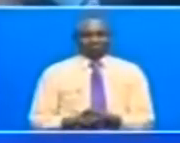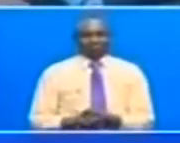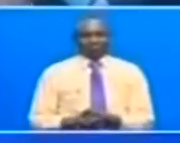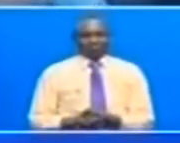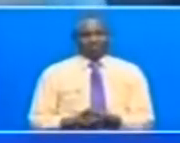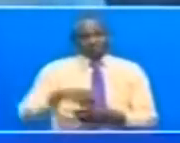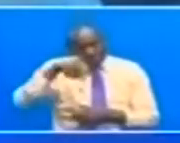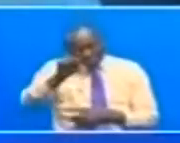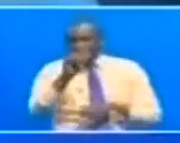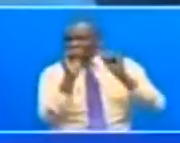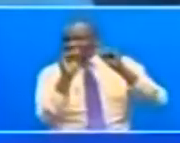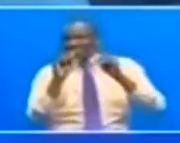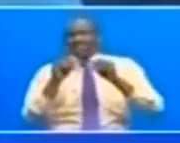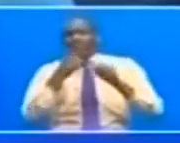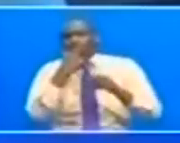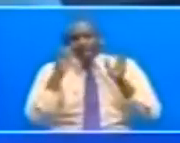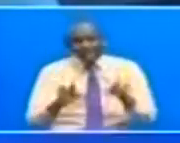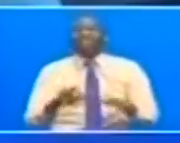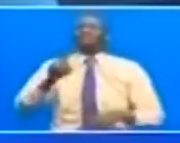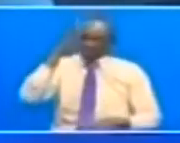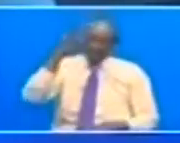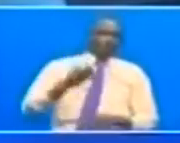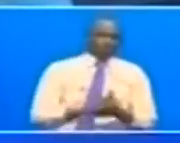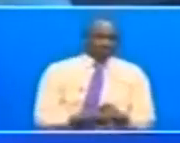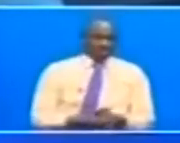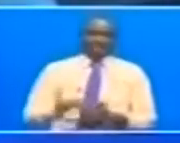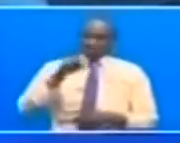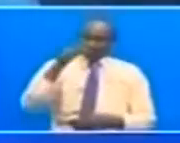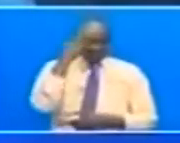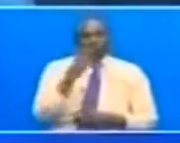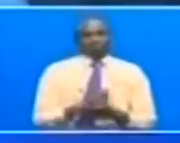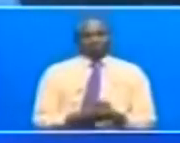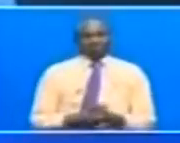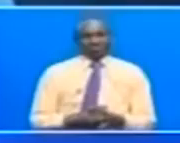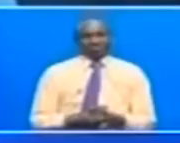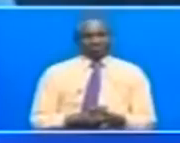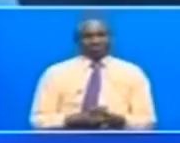Unikuza kijaluo ajue hata moja? Yeye anajua sawaida ni